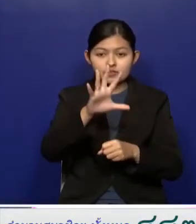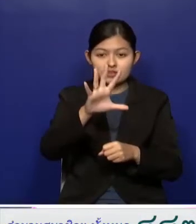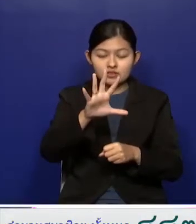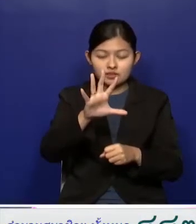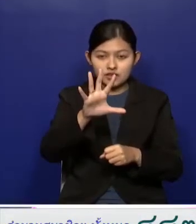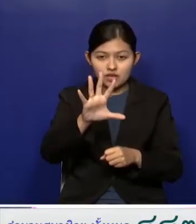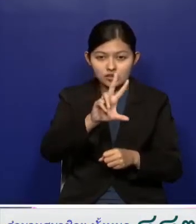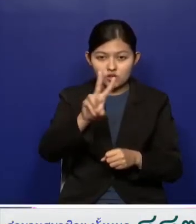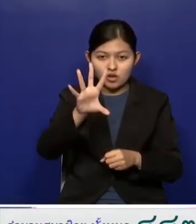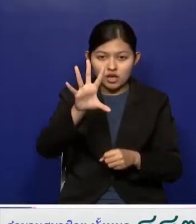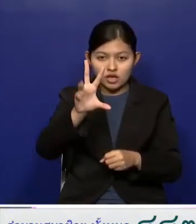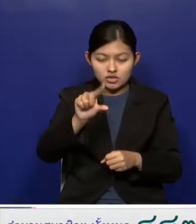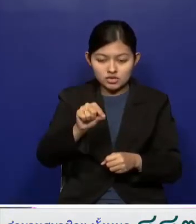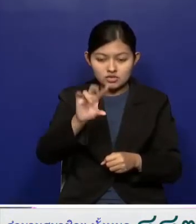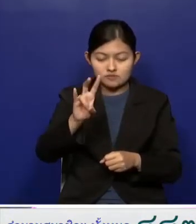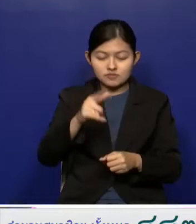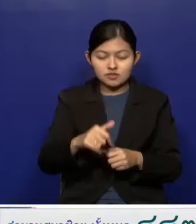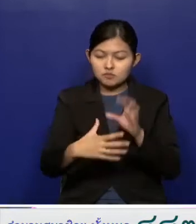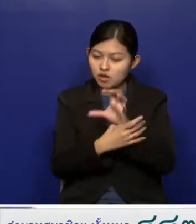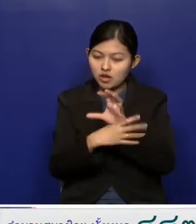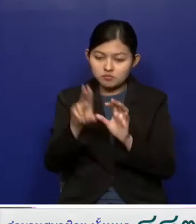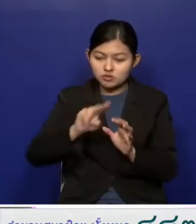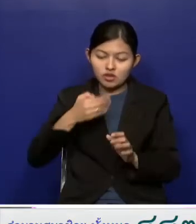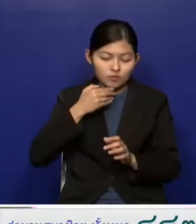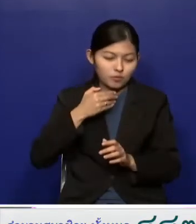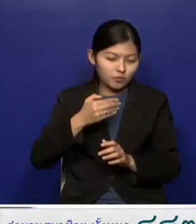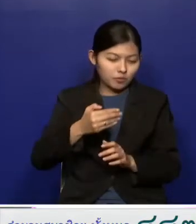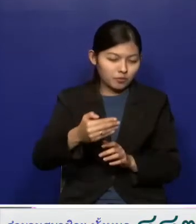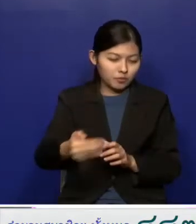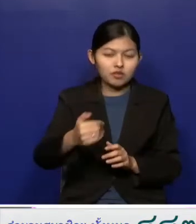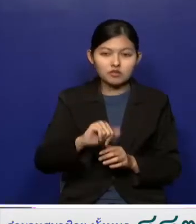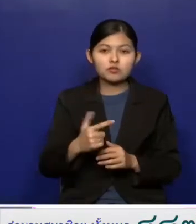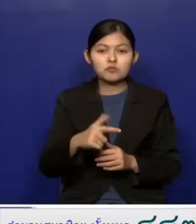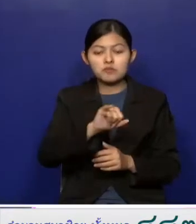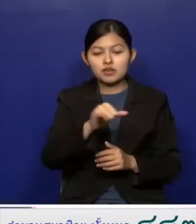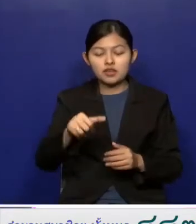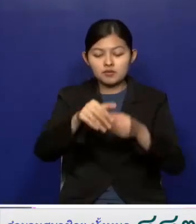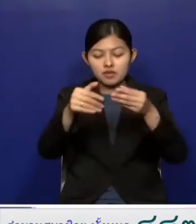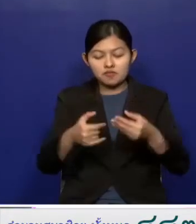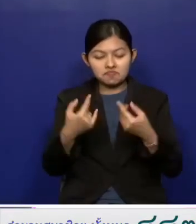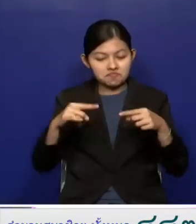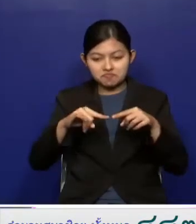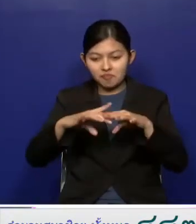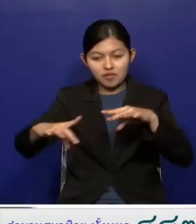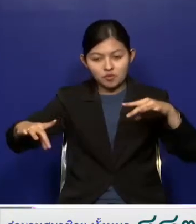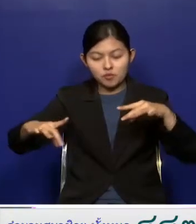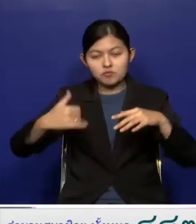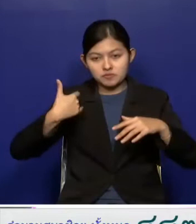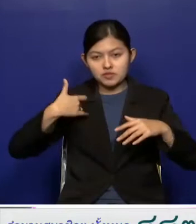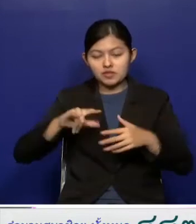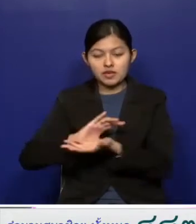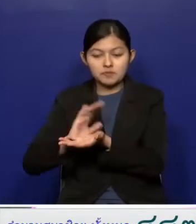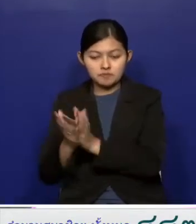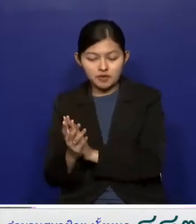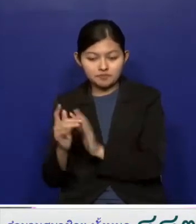2527ได้ใช้บังคับมาเป็นระยะเวลานานทำให้บทบัญญัติบางประการไม่สอดคล้องกับการเปลี่ยนแปลงท